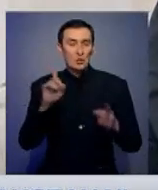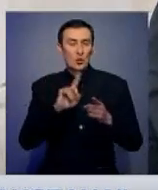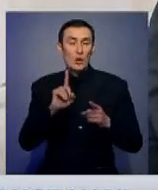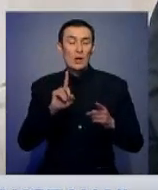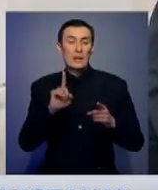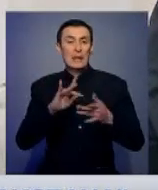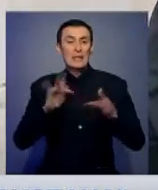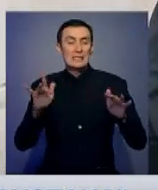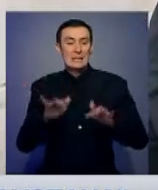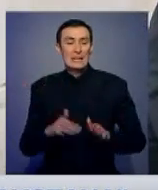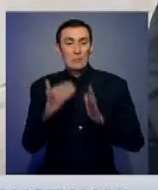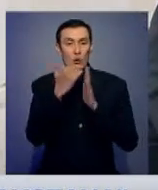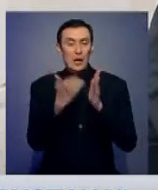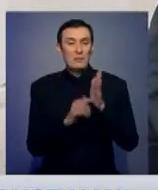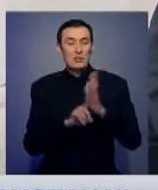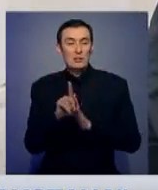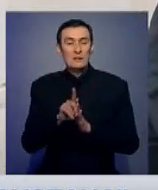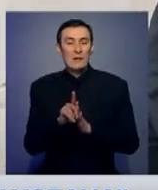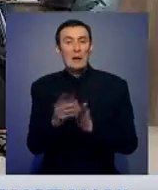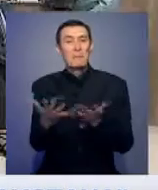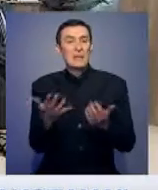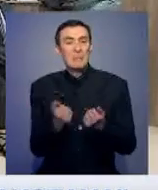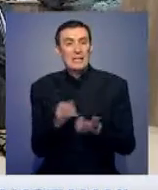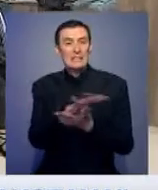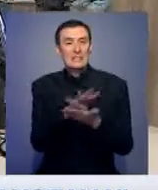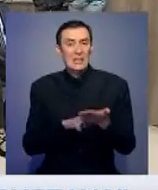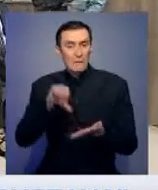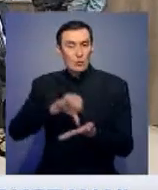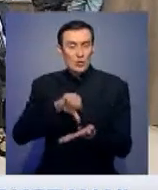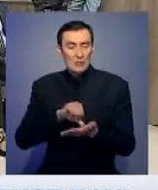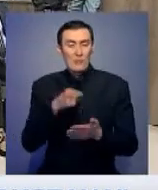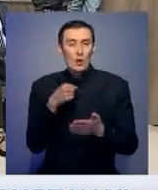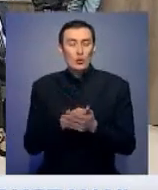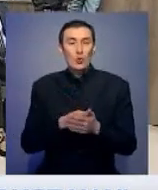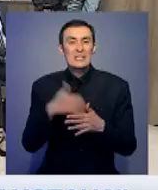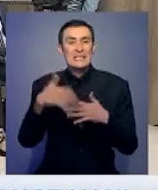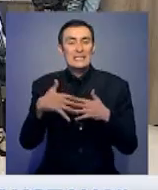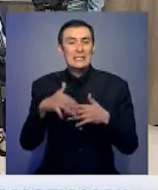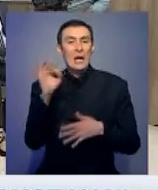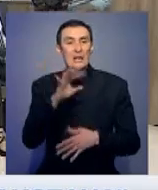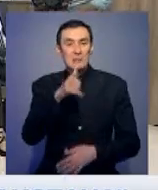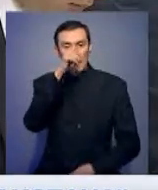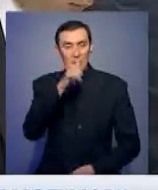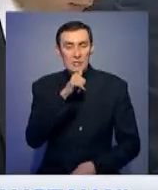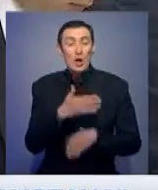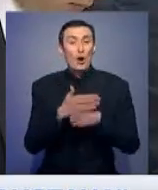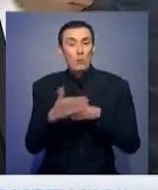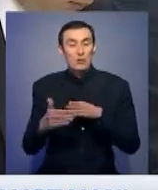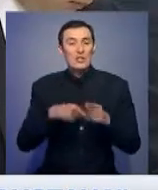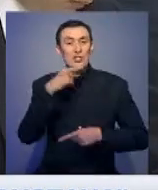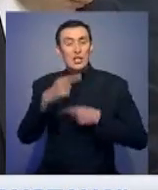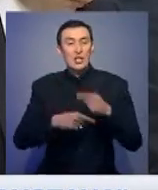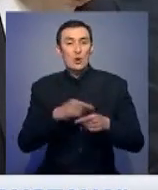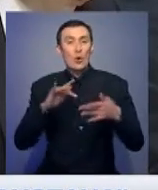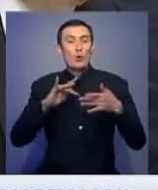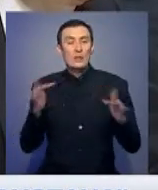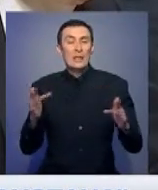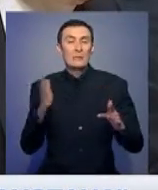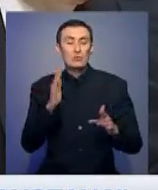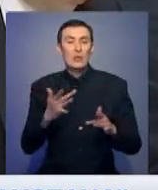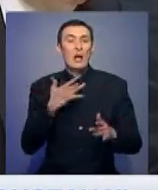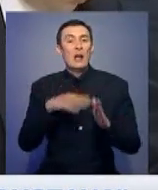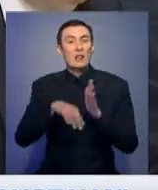на сайте проекта начался прием заявок участников. Он продлится до середины октября. После путем